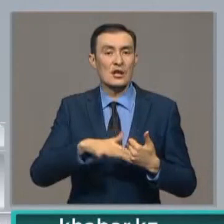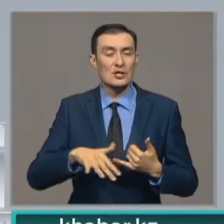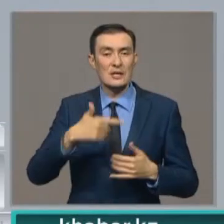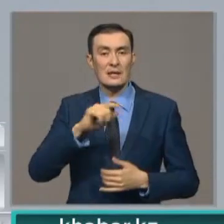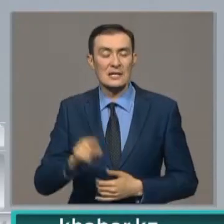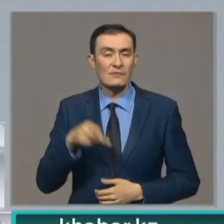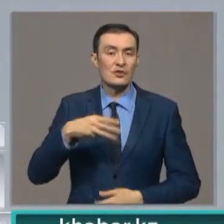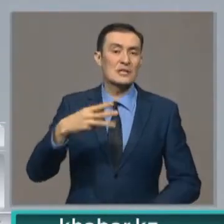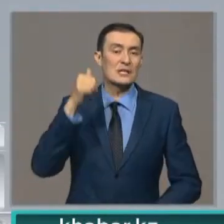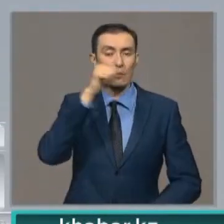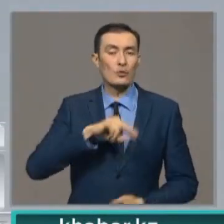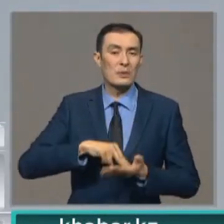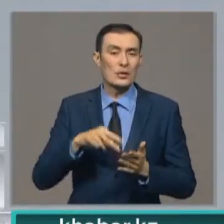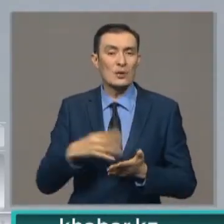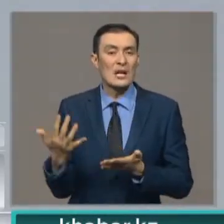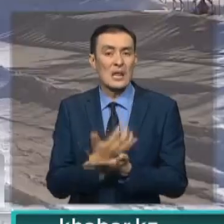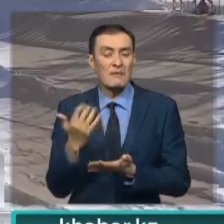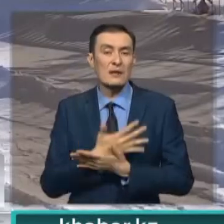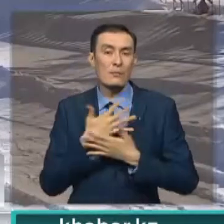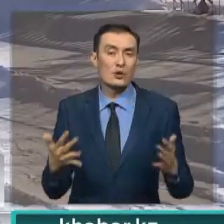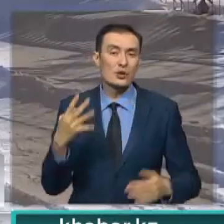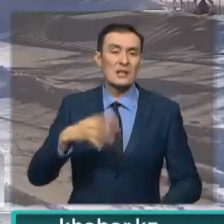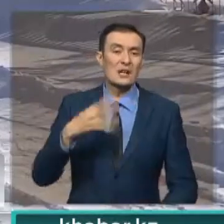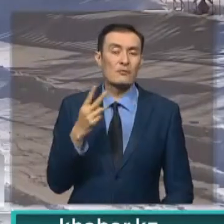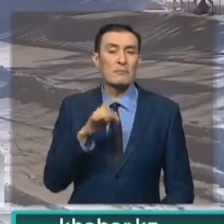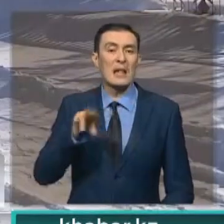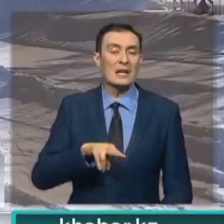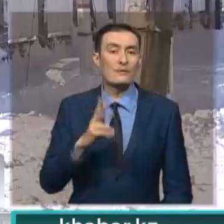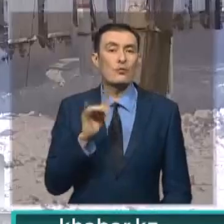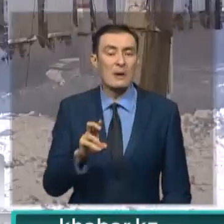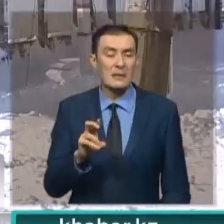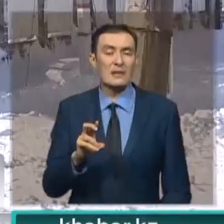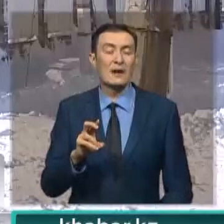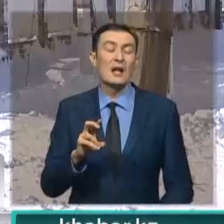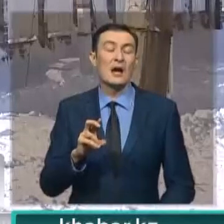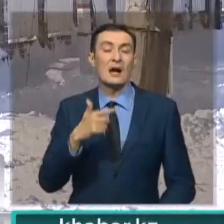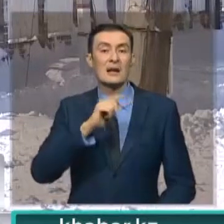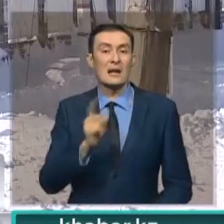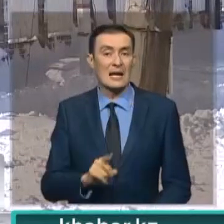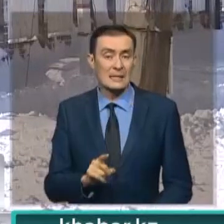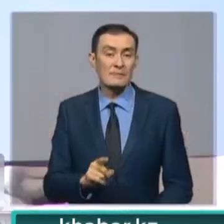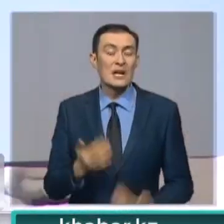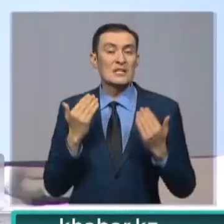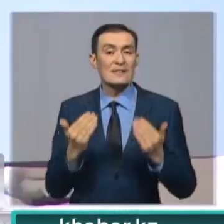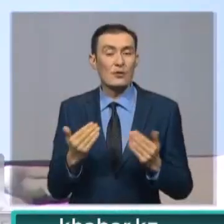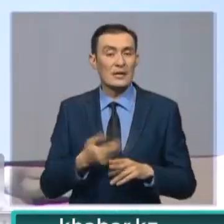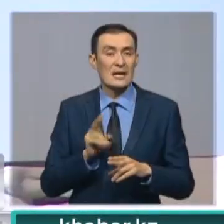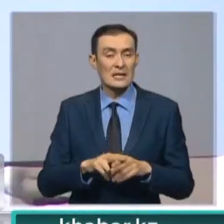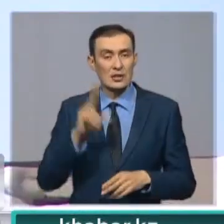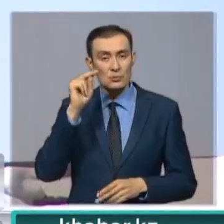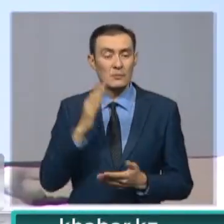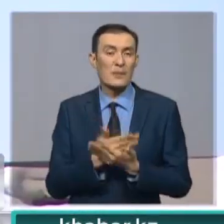2030 году в стране планирует добывать больше сорока двух миллиардов кубометров товарного газа сегодня эта цифра